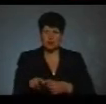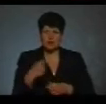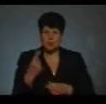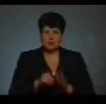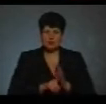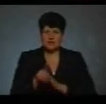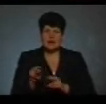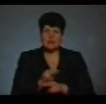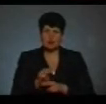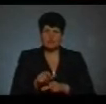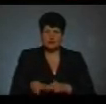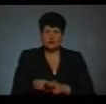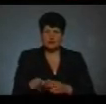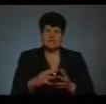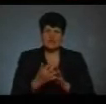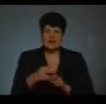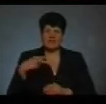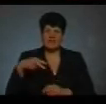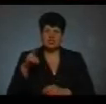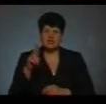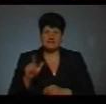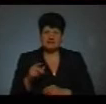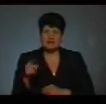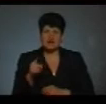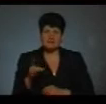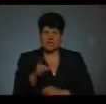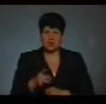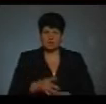розпочала ремонтувати дорогу біля селища Вишнівець Барацького району.